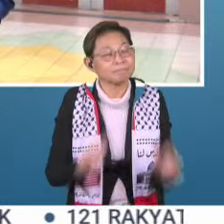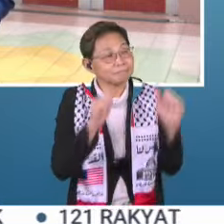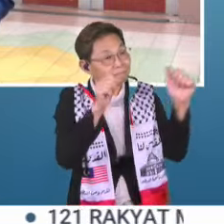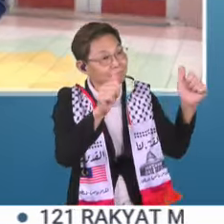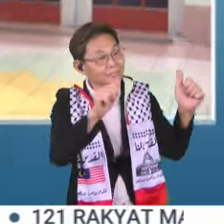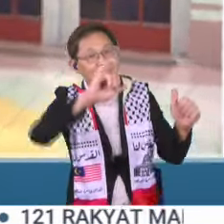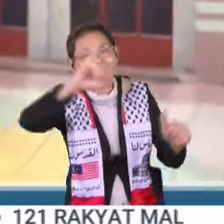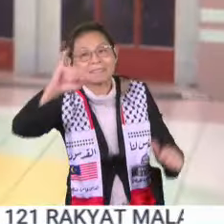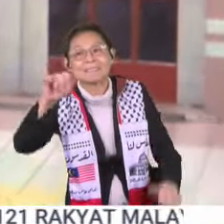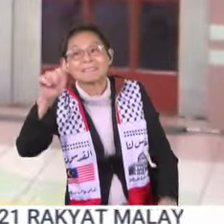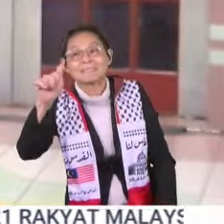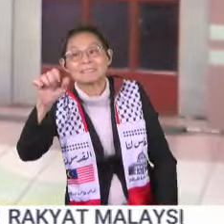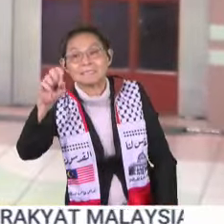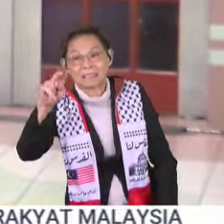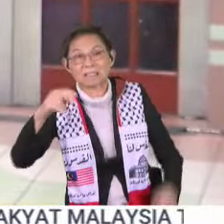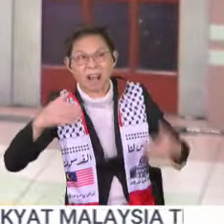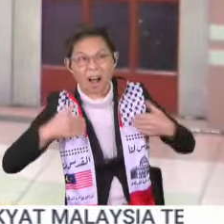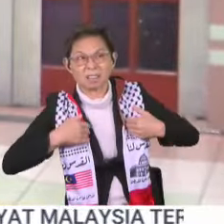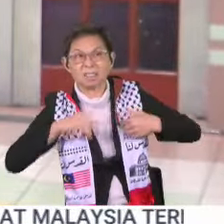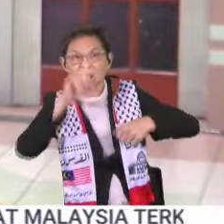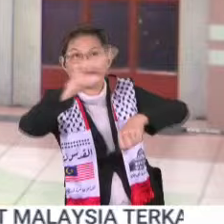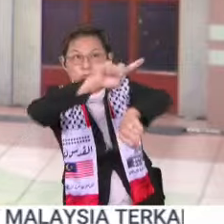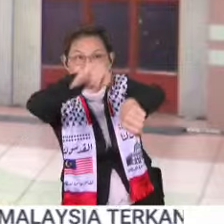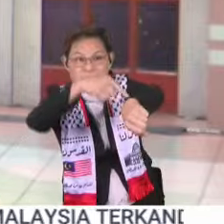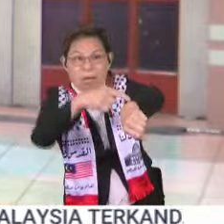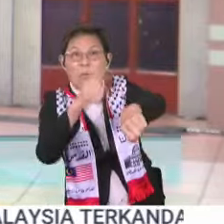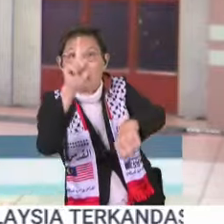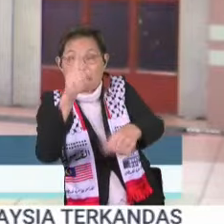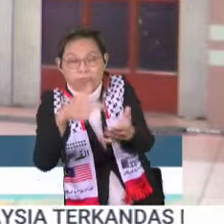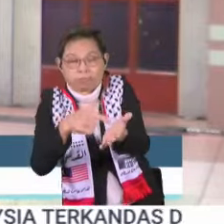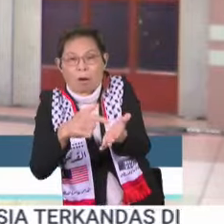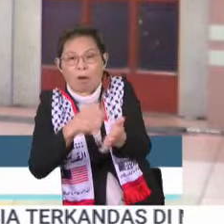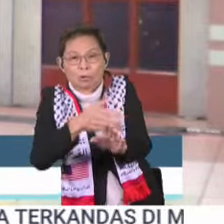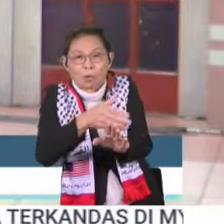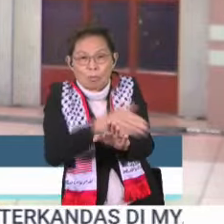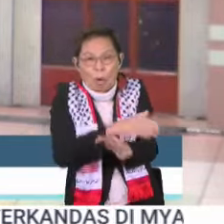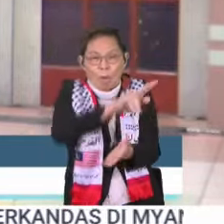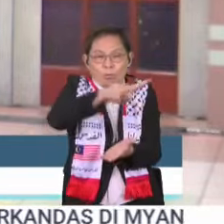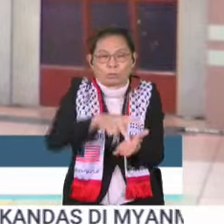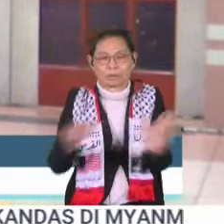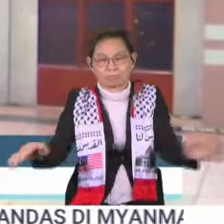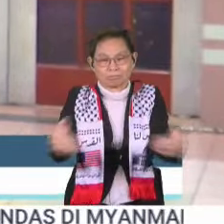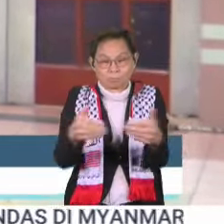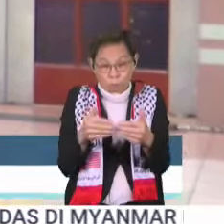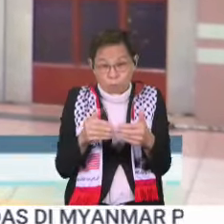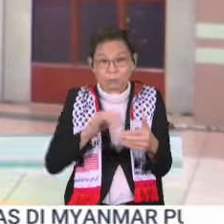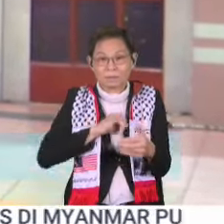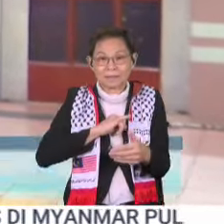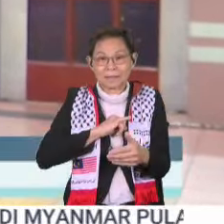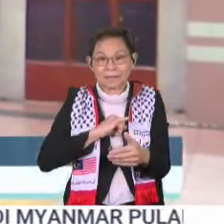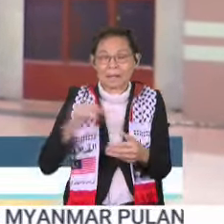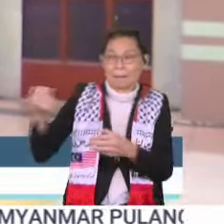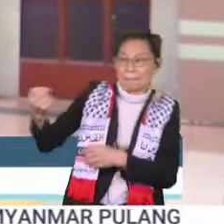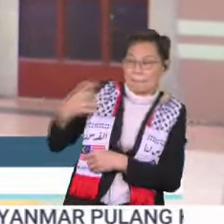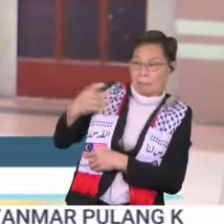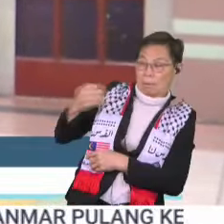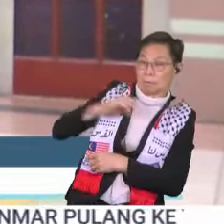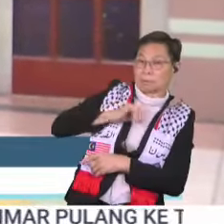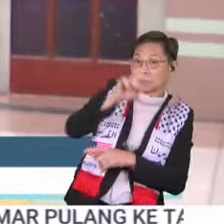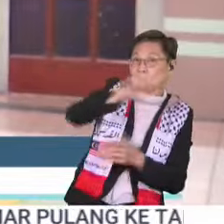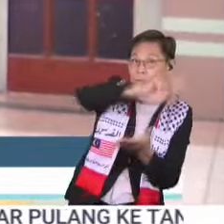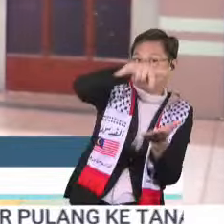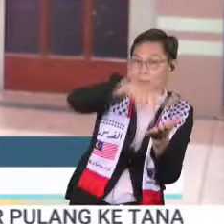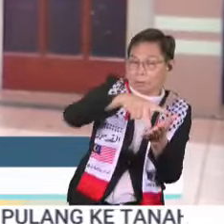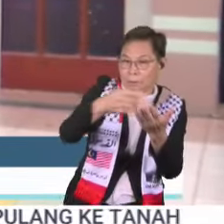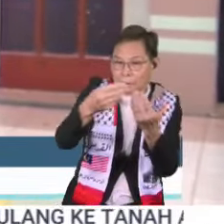Baik, Jasmine Faizal, masih berbaki satu jam lagi sebelum pusat pengundian ini bakal tutup. Namun saya dimaklumkan satu